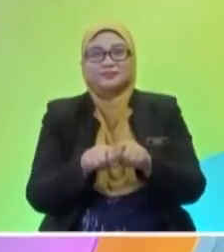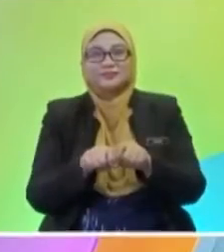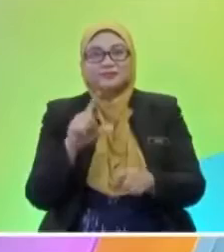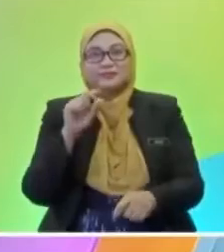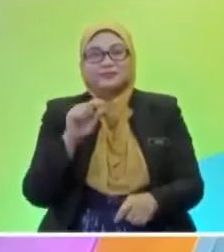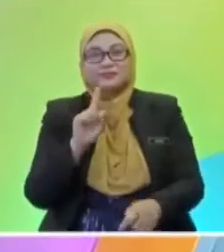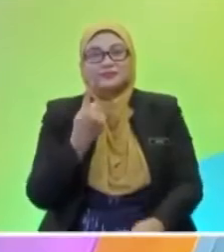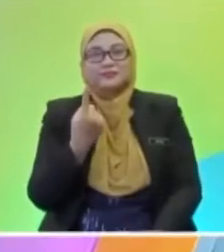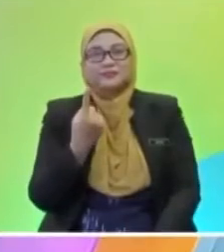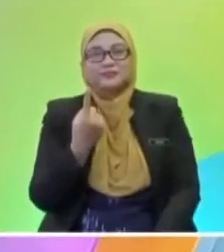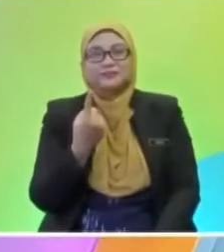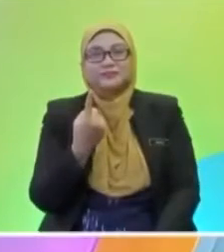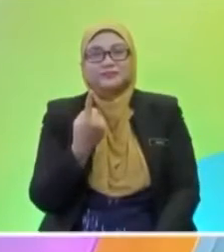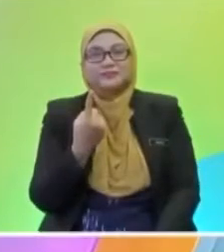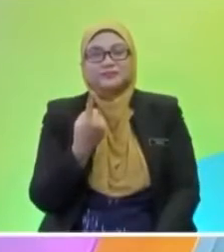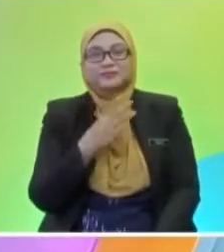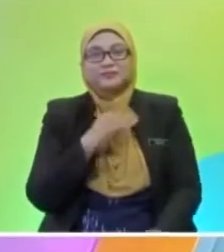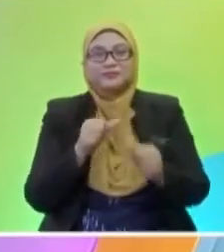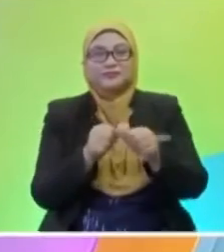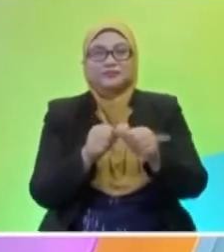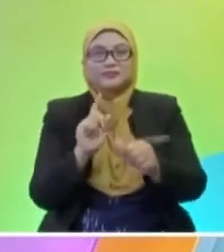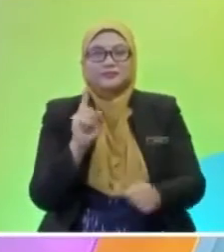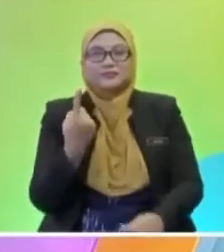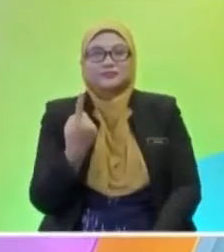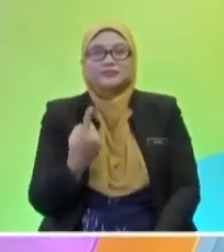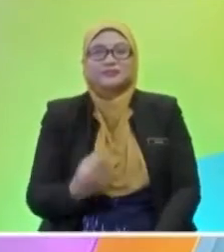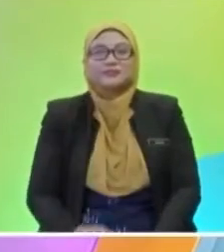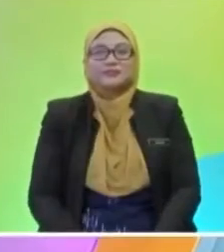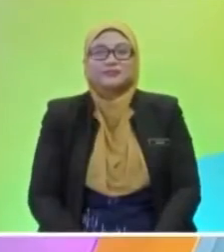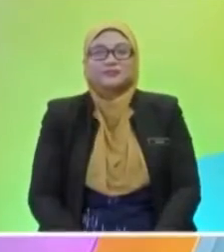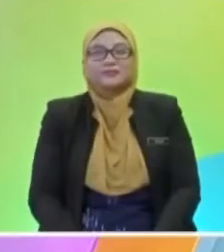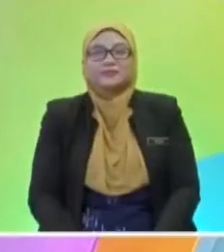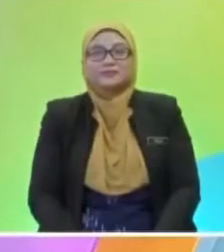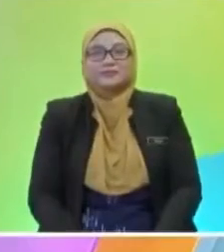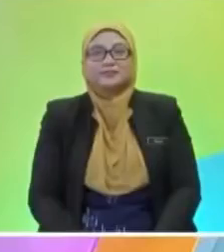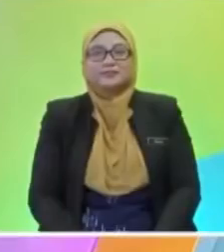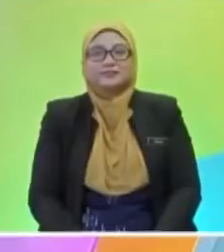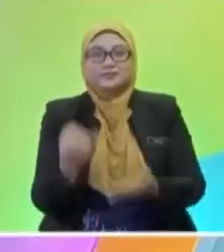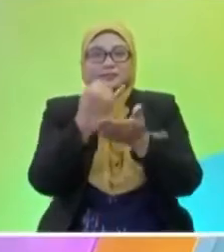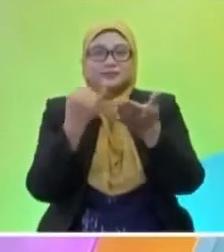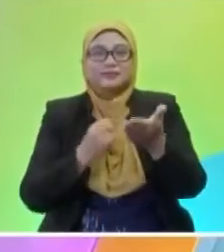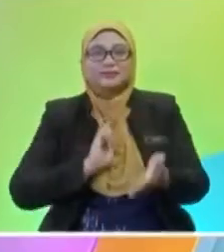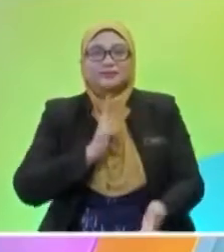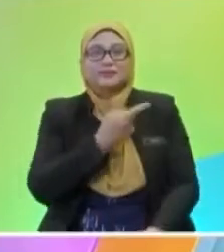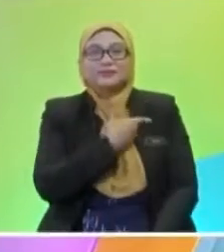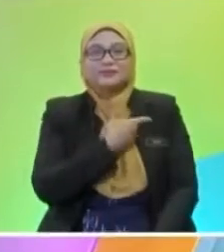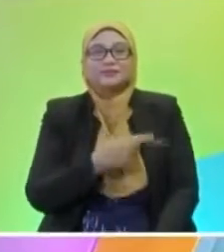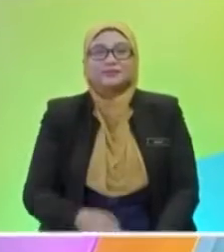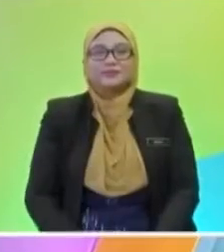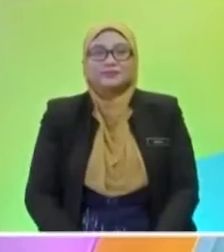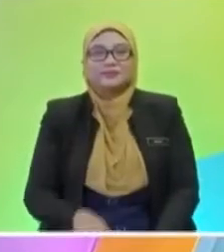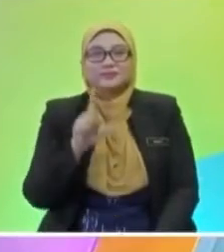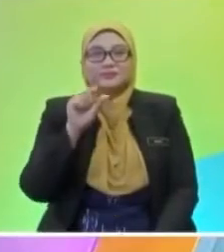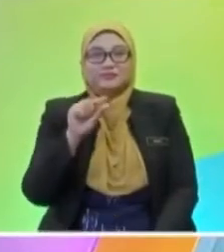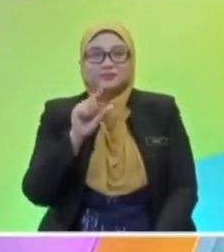kita ikut sahaja kita punya lakaran. Dekat mana? Okey, yang pertama kita lekatkan di tepi tu ada